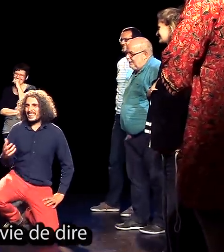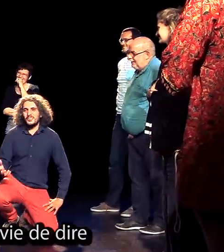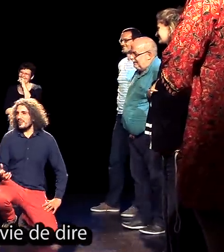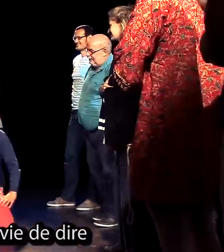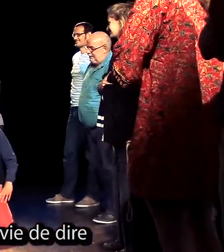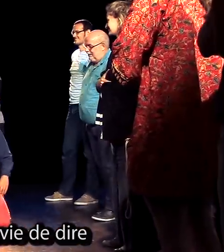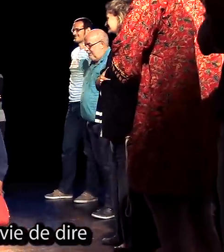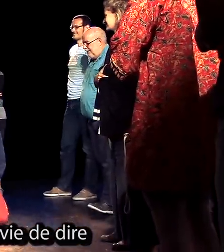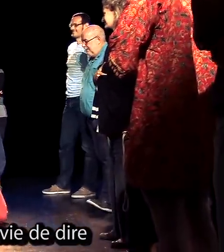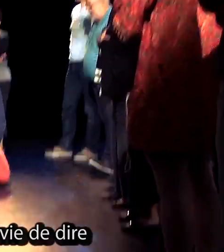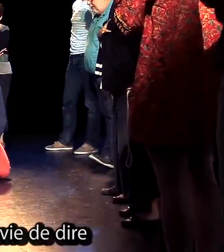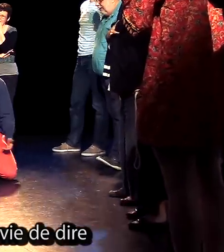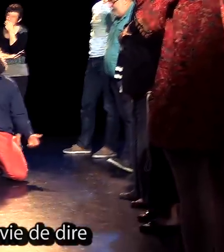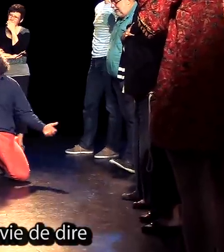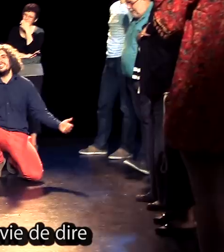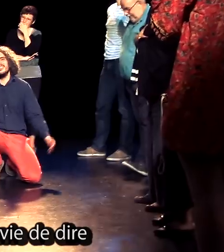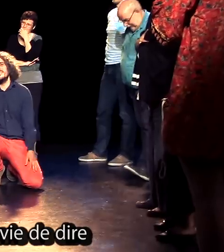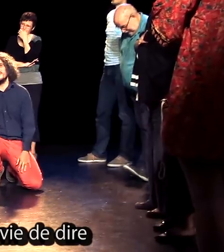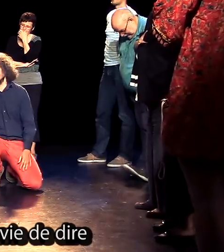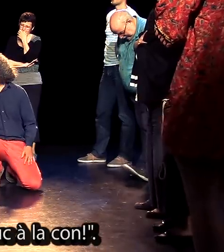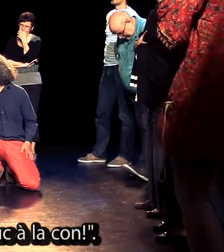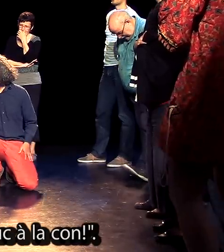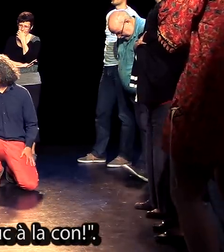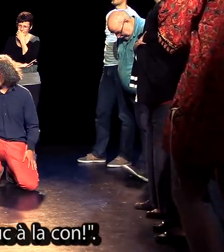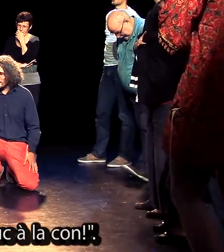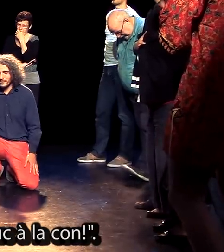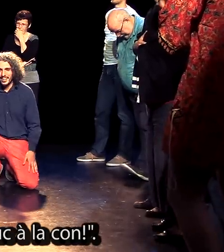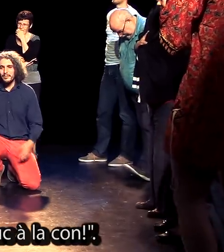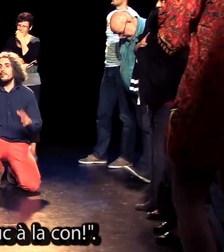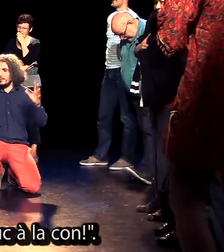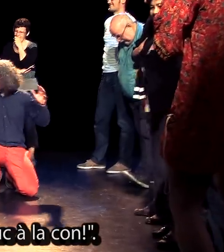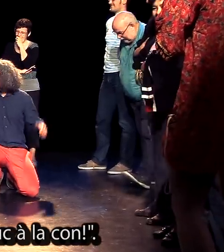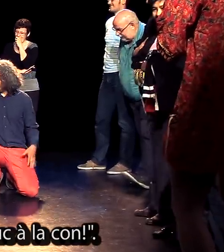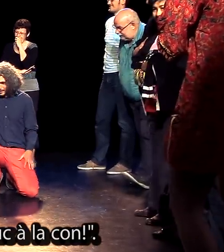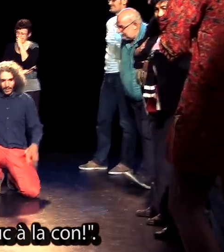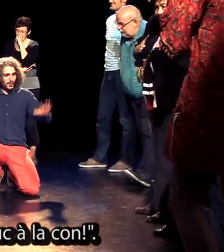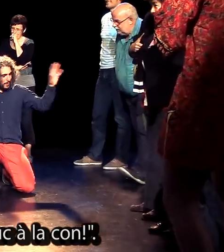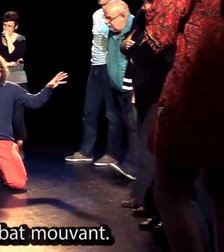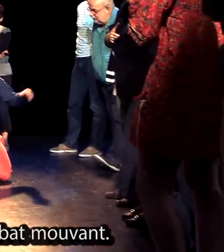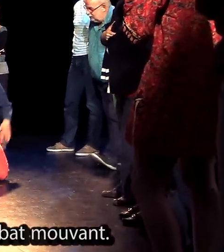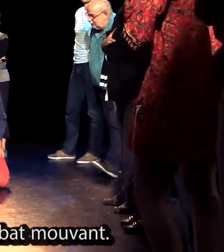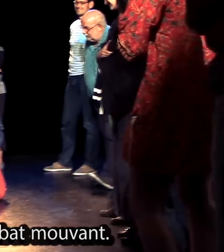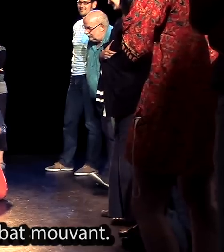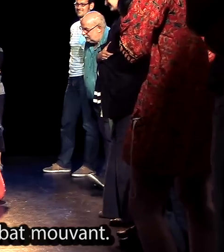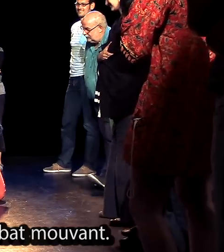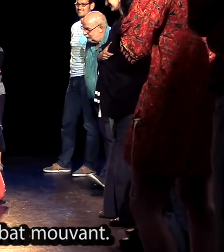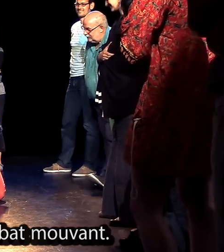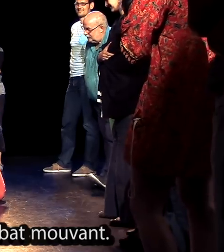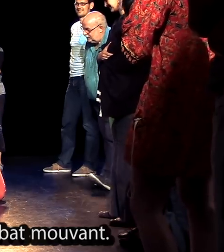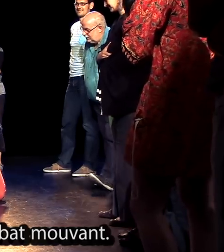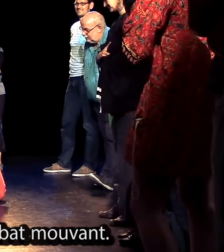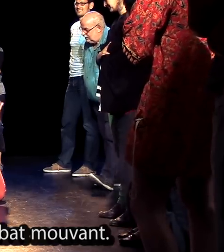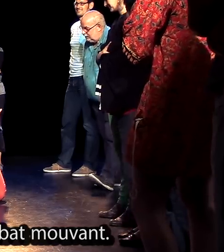malhonnête, caricaturale, ambiguë, qui fait que t'as juste envie de dire « mais tu fais chier avec ton truc à la con », voilà. Mais bon, d'accord, pas d'accord. Mais ensuite,